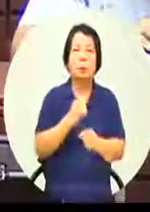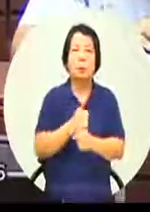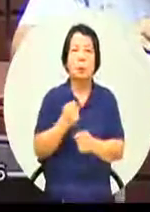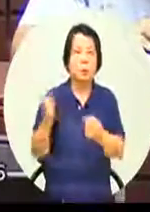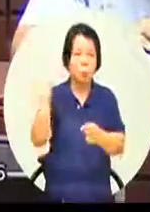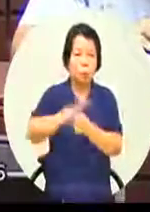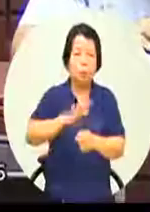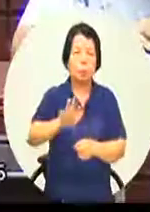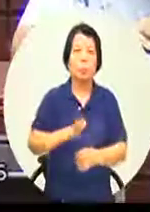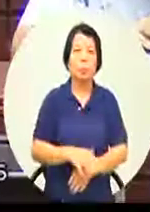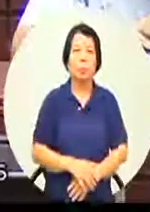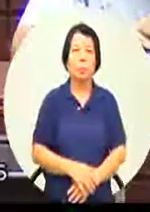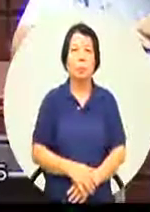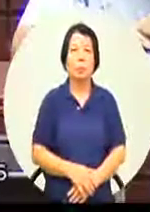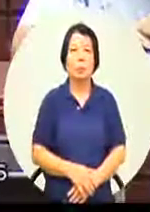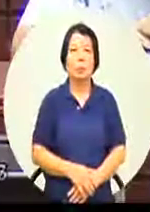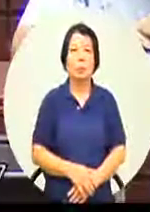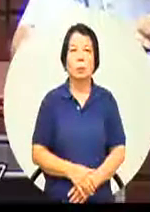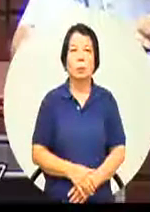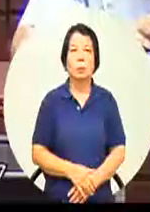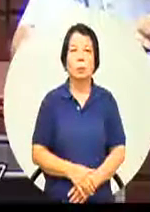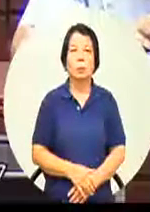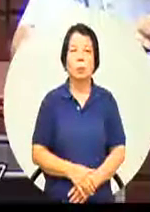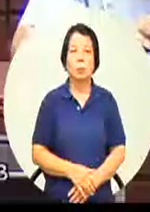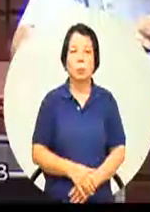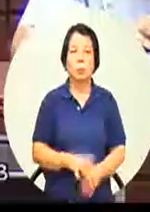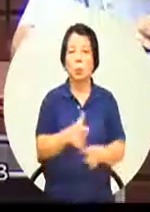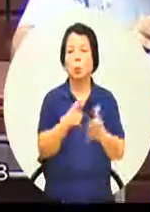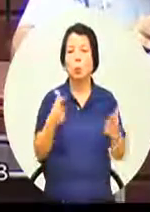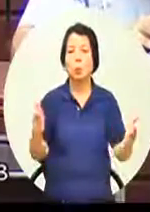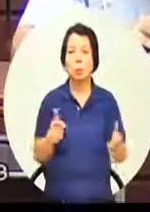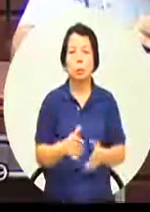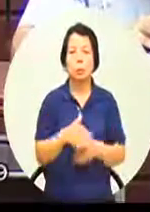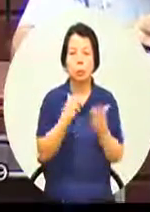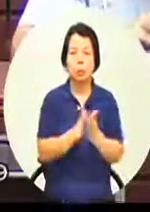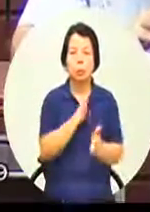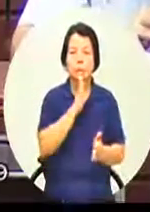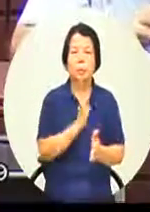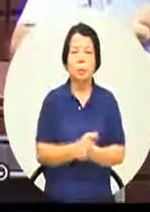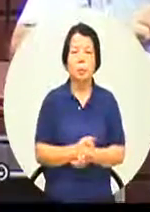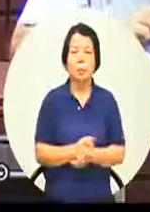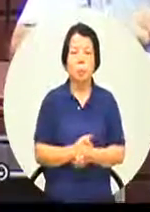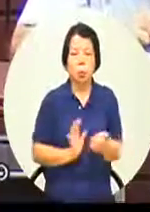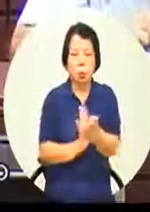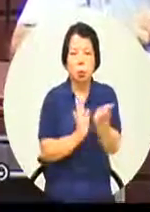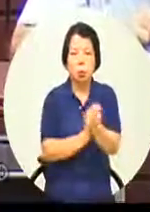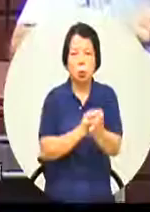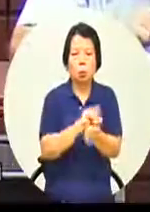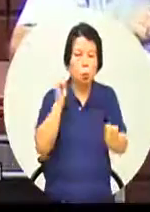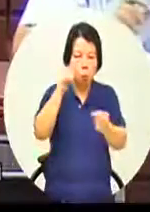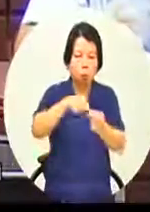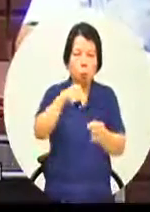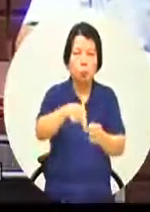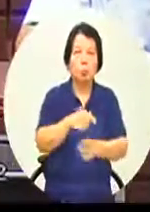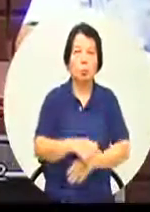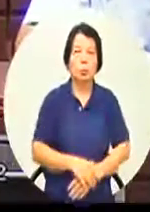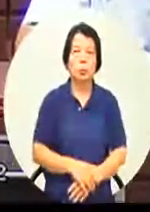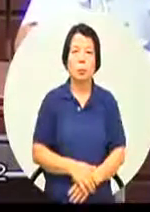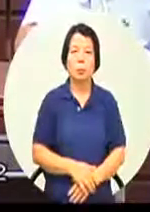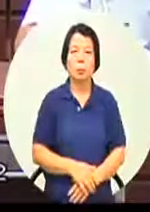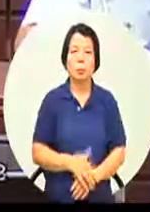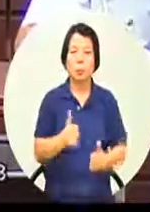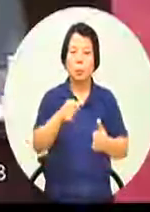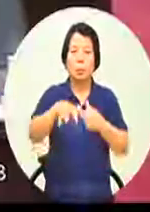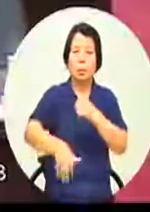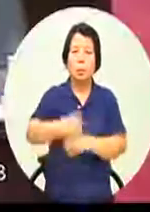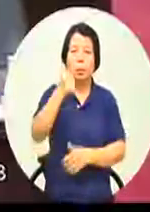助，一个补助。所以说，林林总总这一些都是目前我们需要推的一个政策啊。 好，那谢谢局